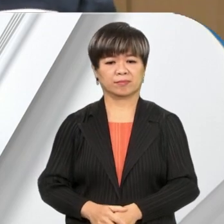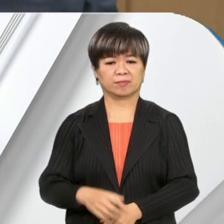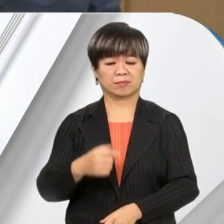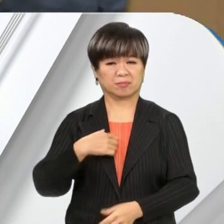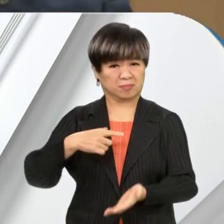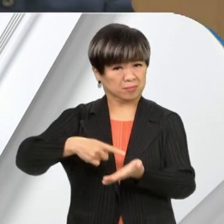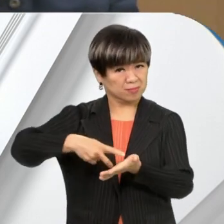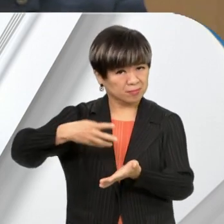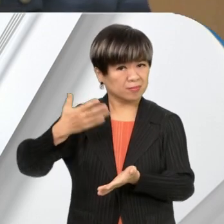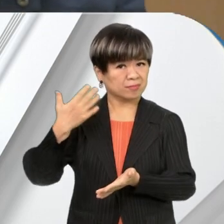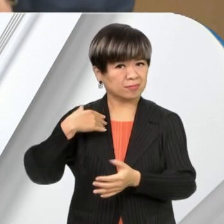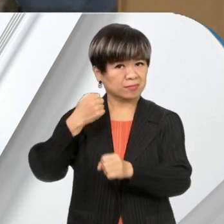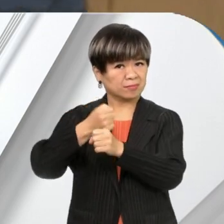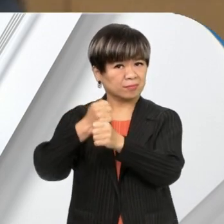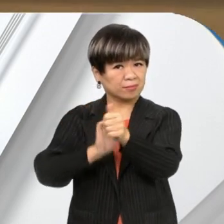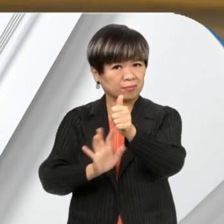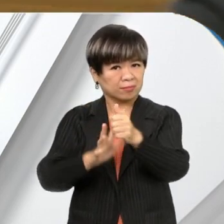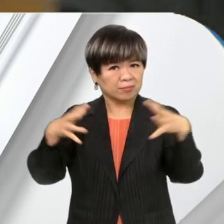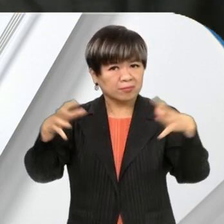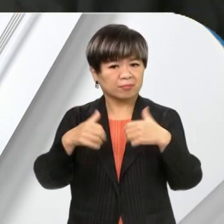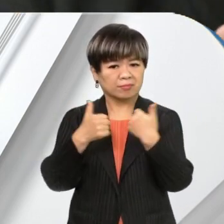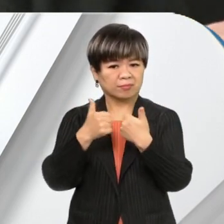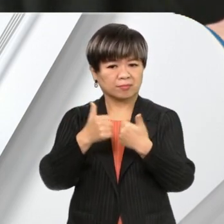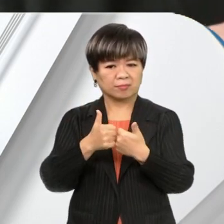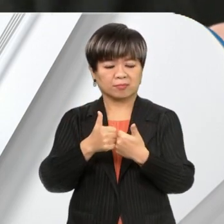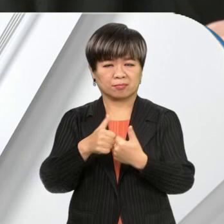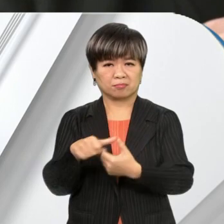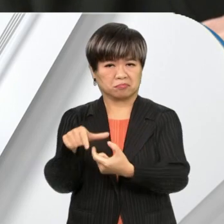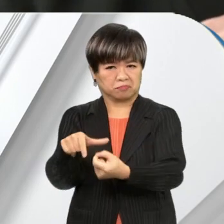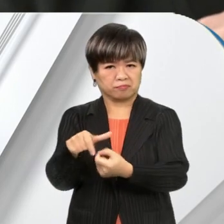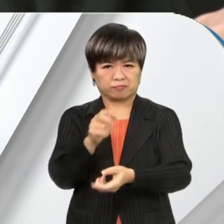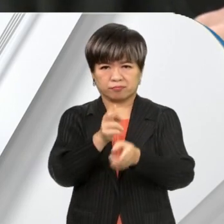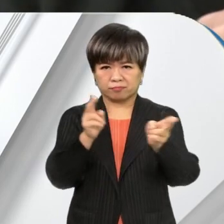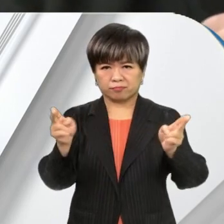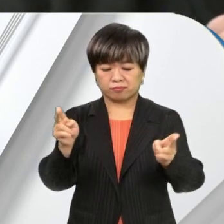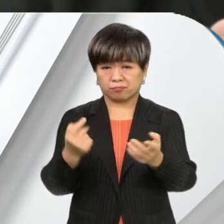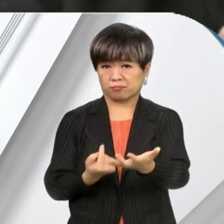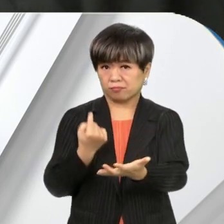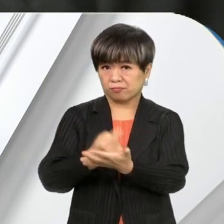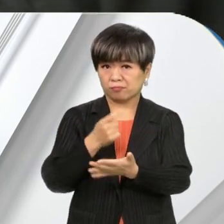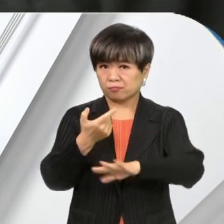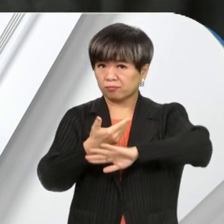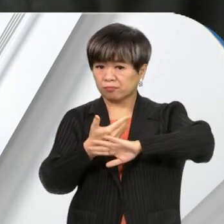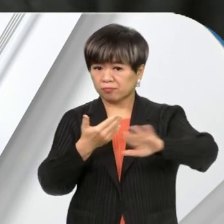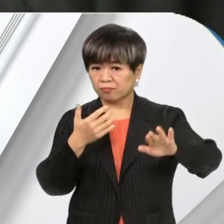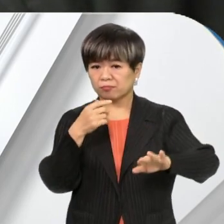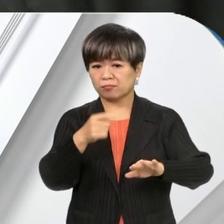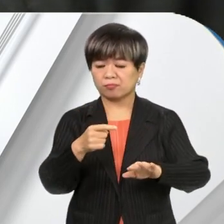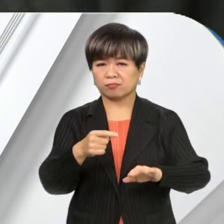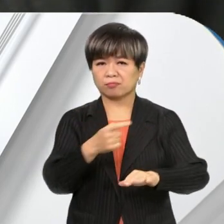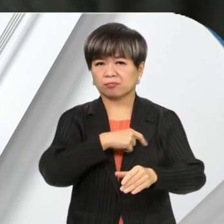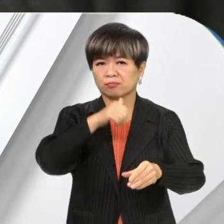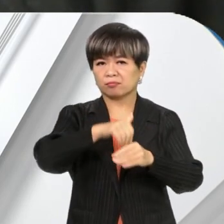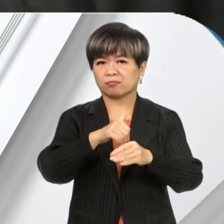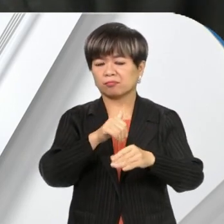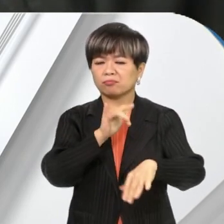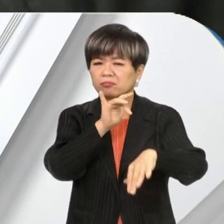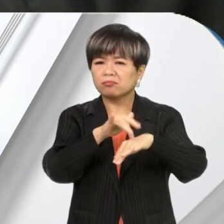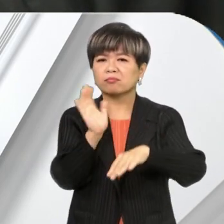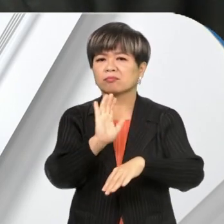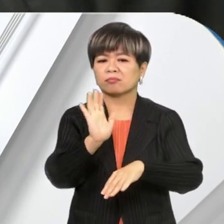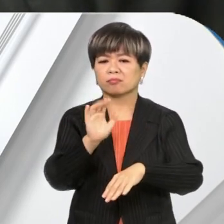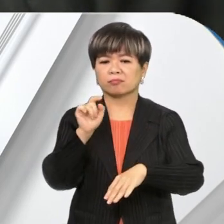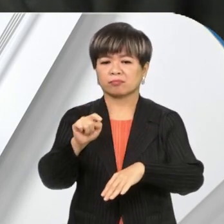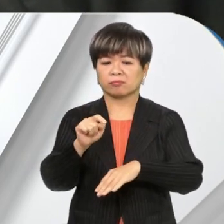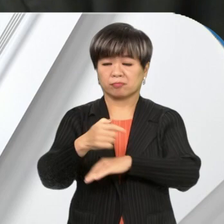明令，请他们绝对不要去参与其他人的选举。因为我们这一场县